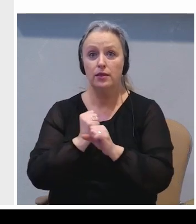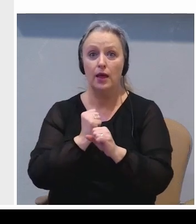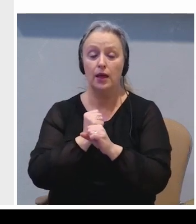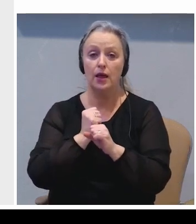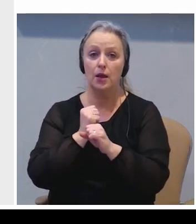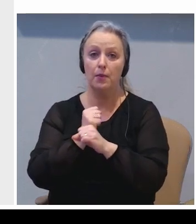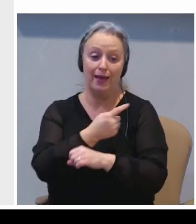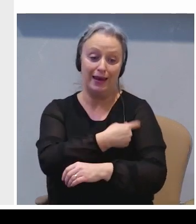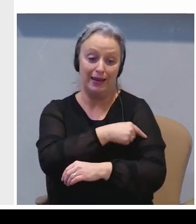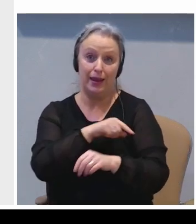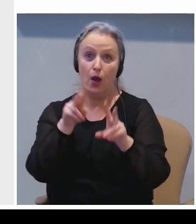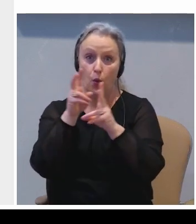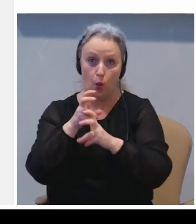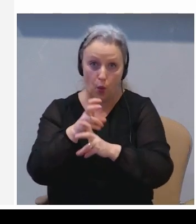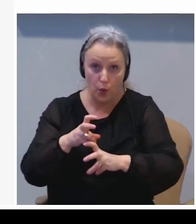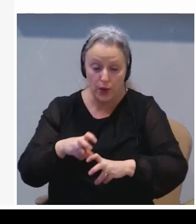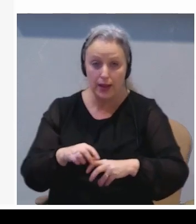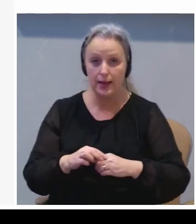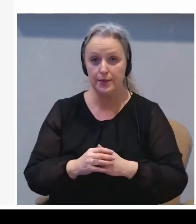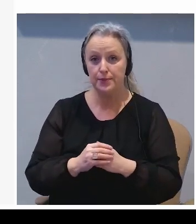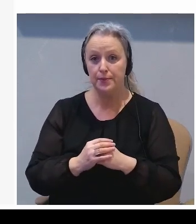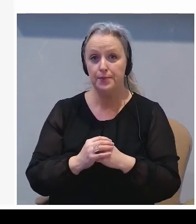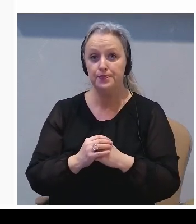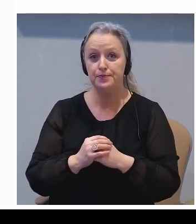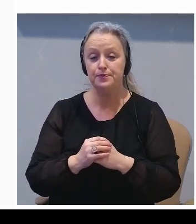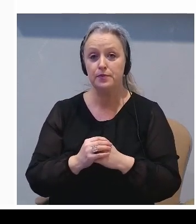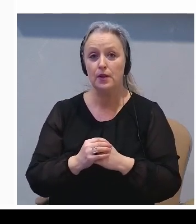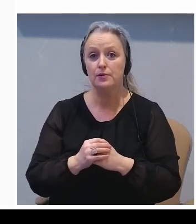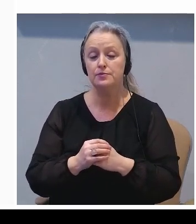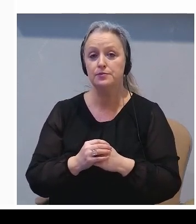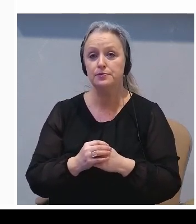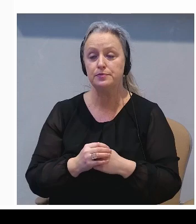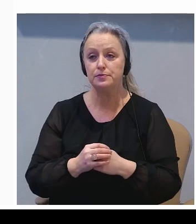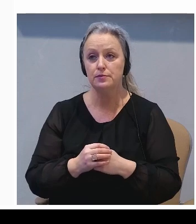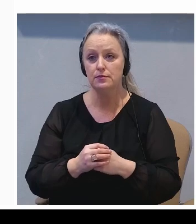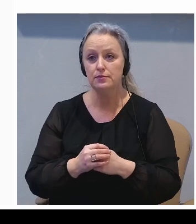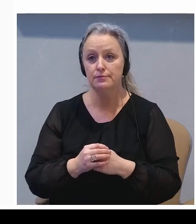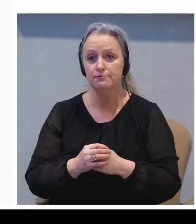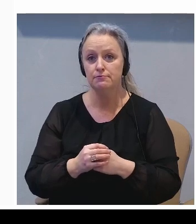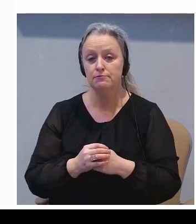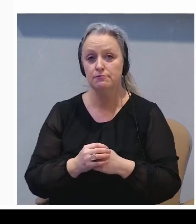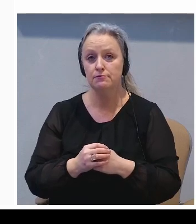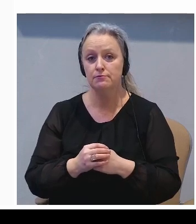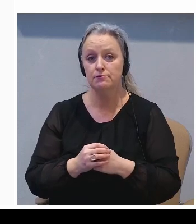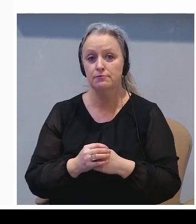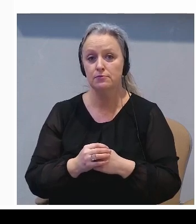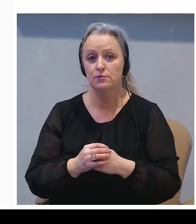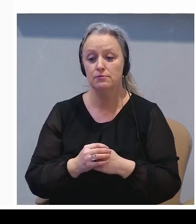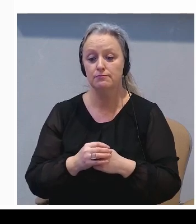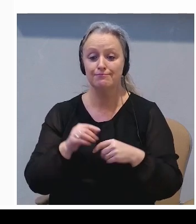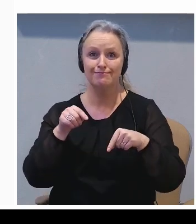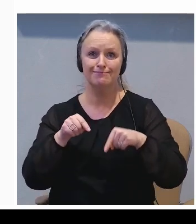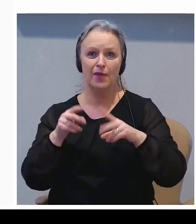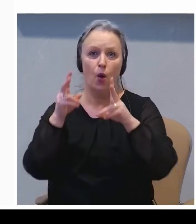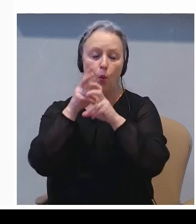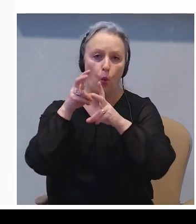normal kliinilise transplant in this uuringu disease, it does not work MCA-ga. because the blood doesn't give enough enzyme. So we can do the Tegu transplant, on